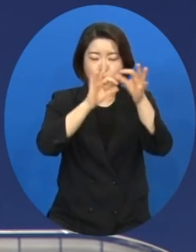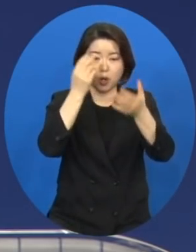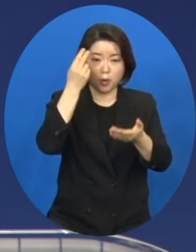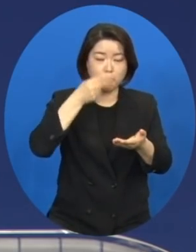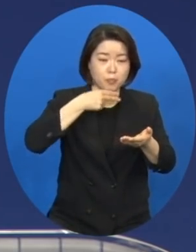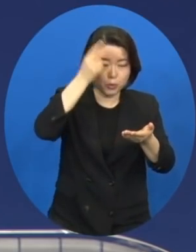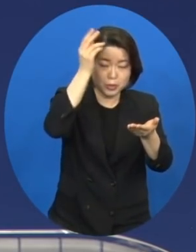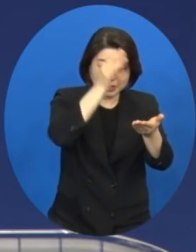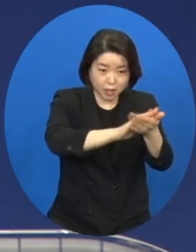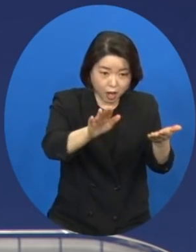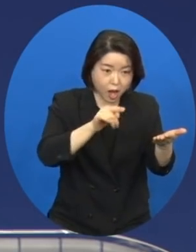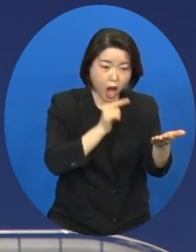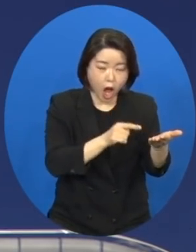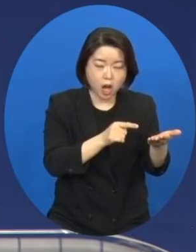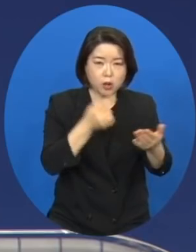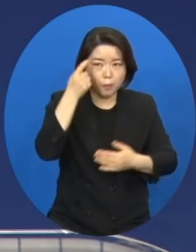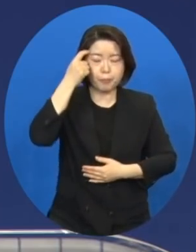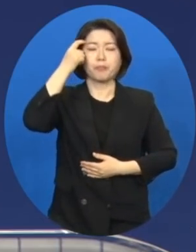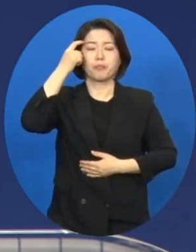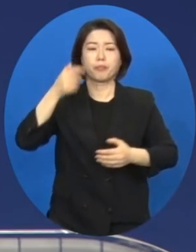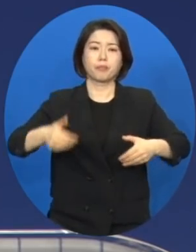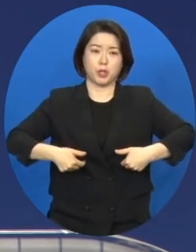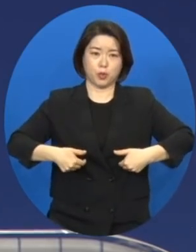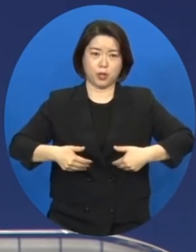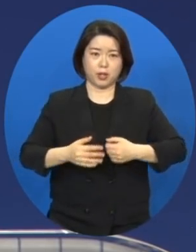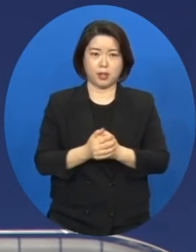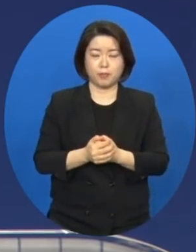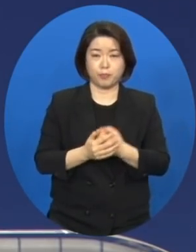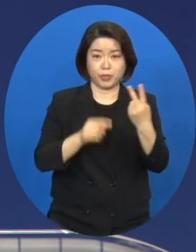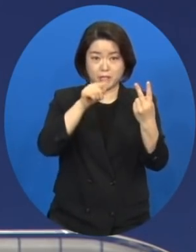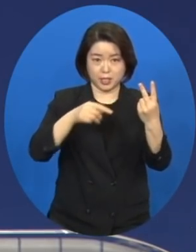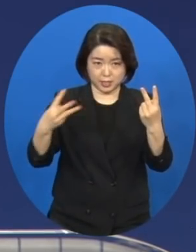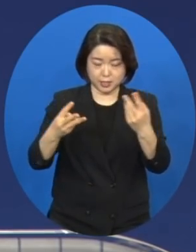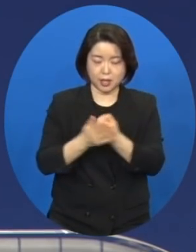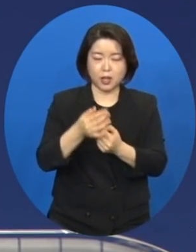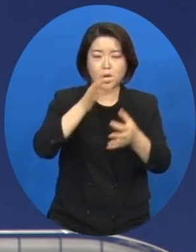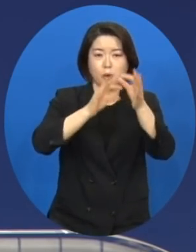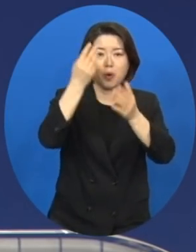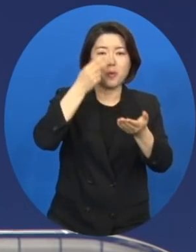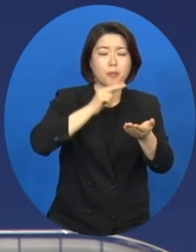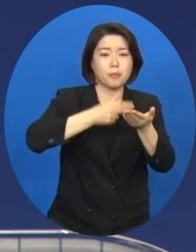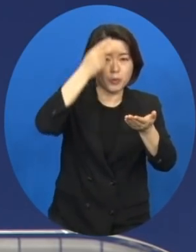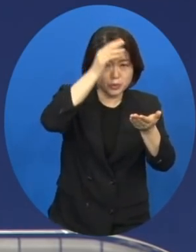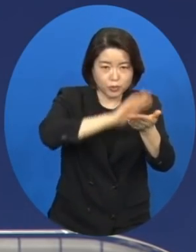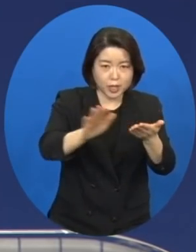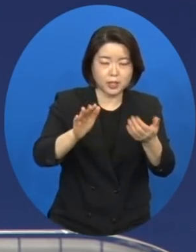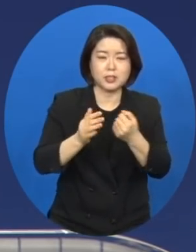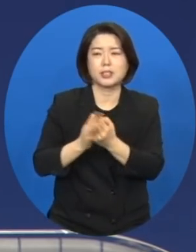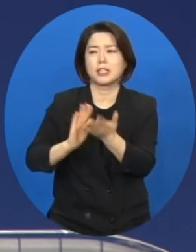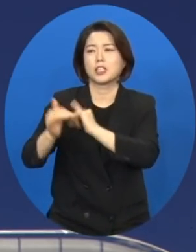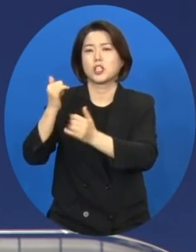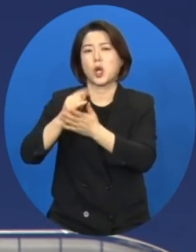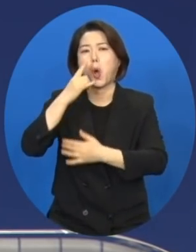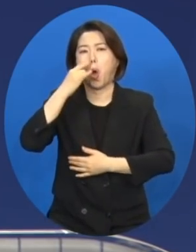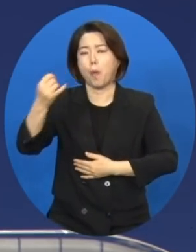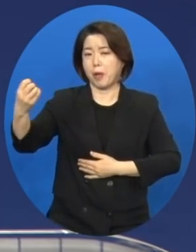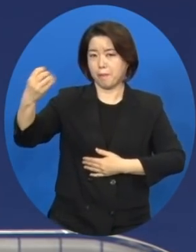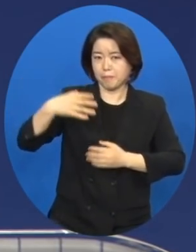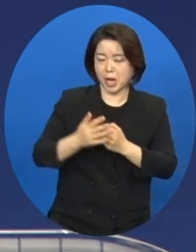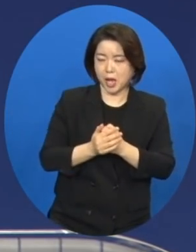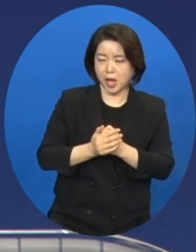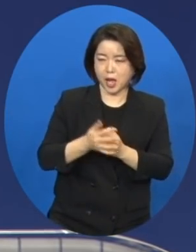떨어졌음을 깨닫는 것입니다. 3절에 그런데 포도주가 떨어지니 예수의 어머니가 예수에게 말하기를 포도주가 떨어졌다.